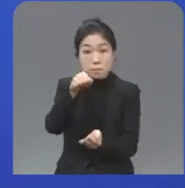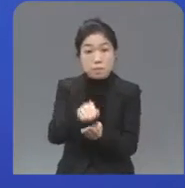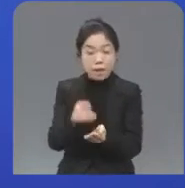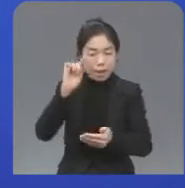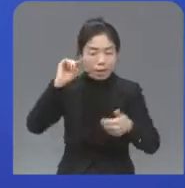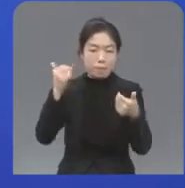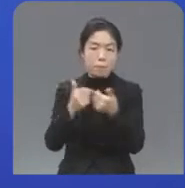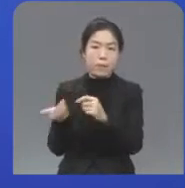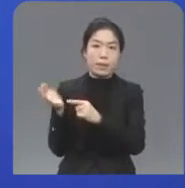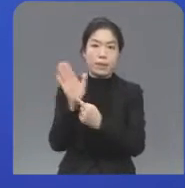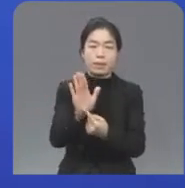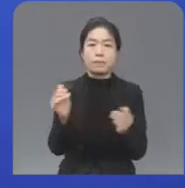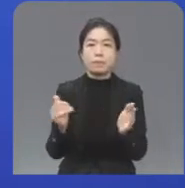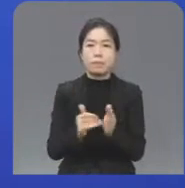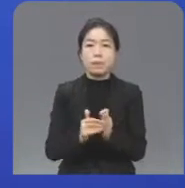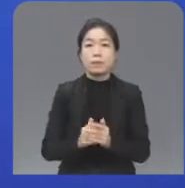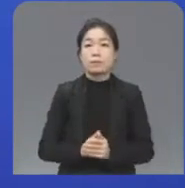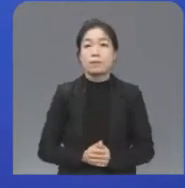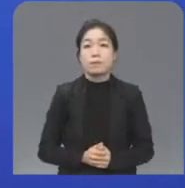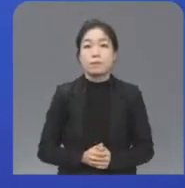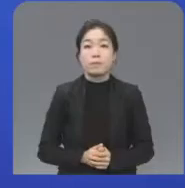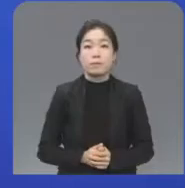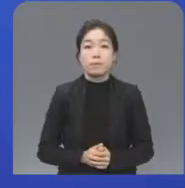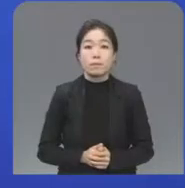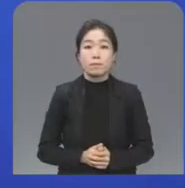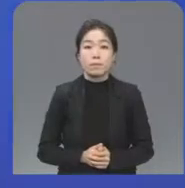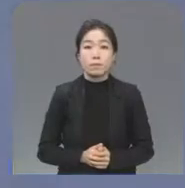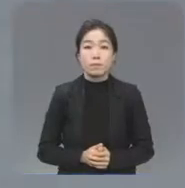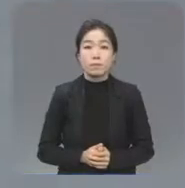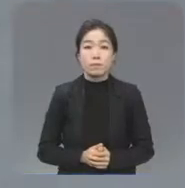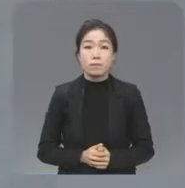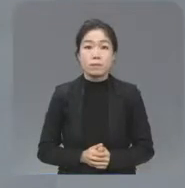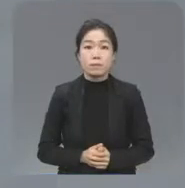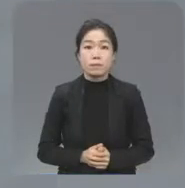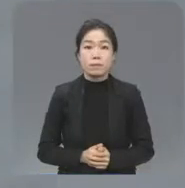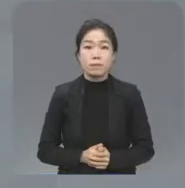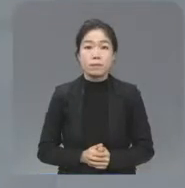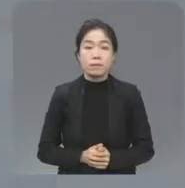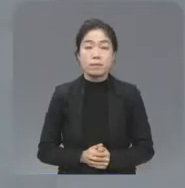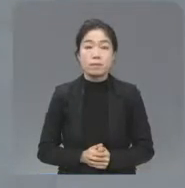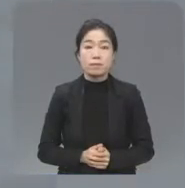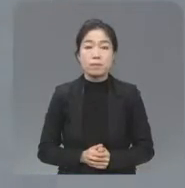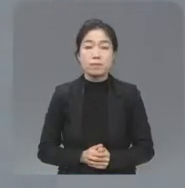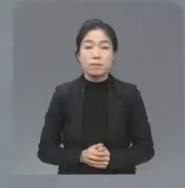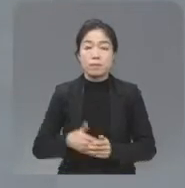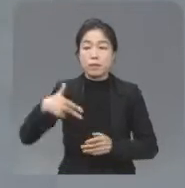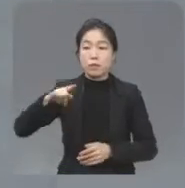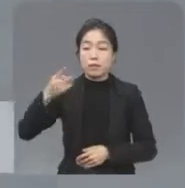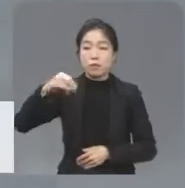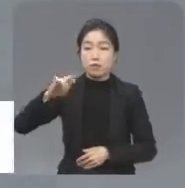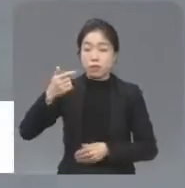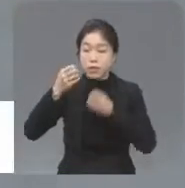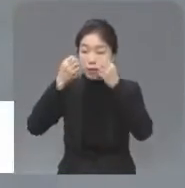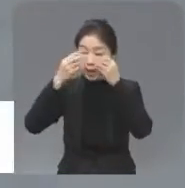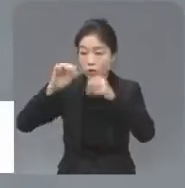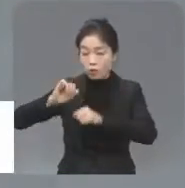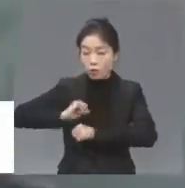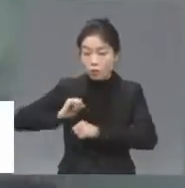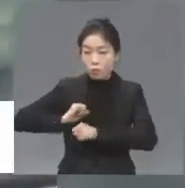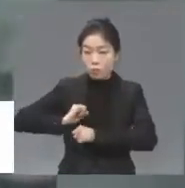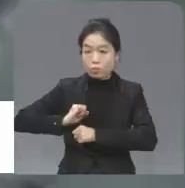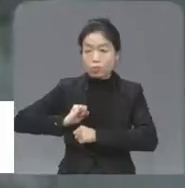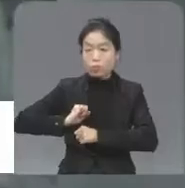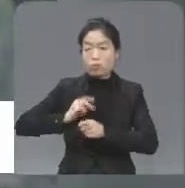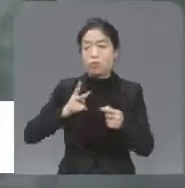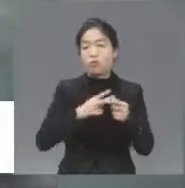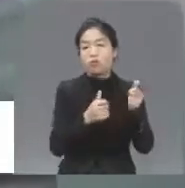분명히 했습니다. 김정대 기자의 보도입니다. 전두환 신군부의 2인자로 불리며